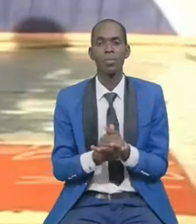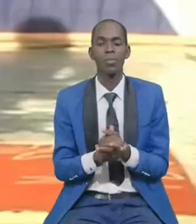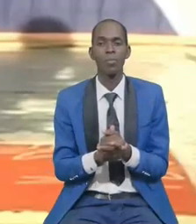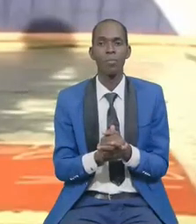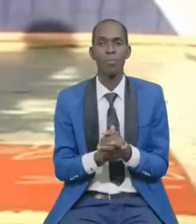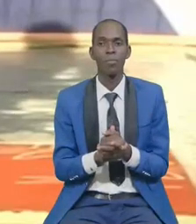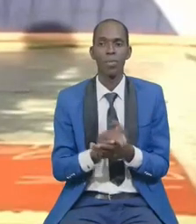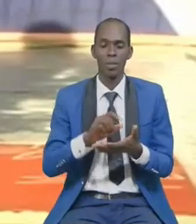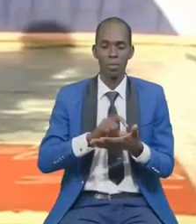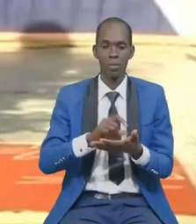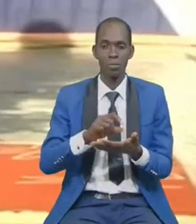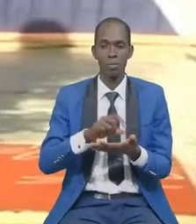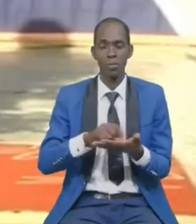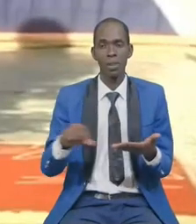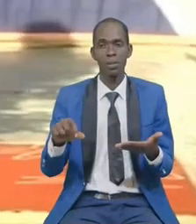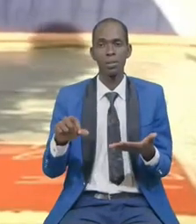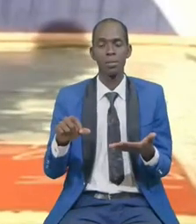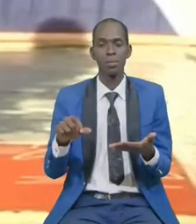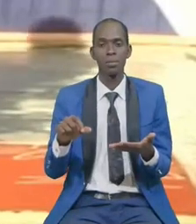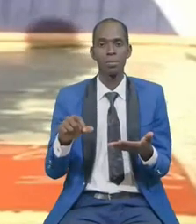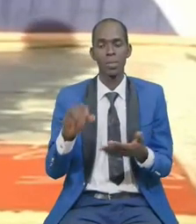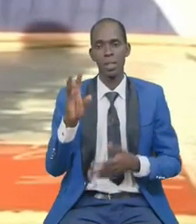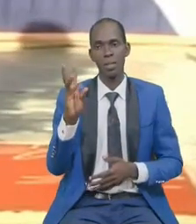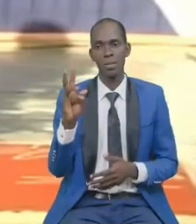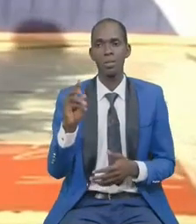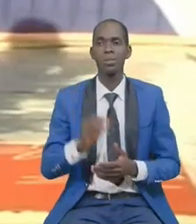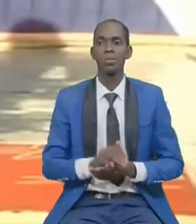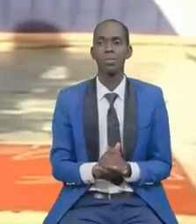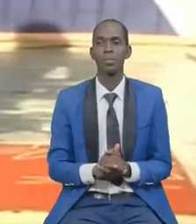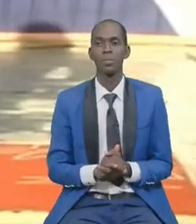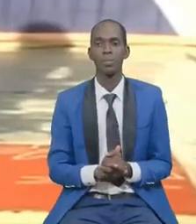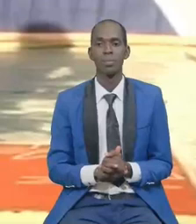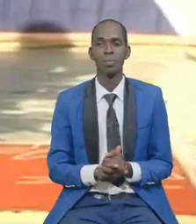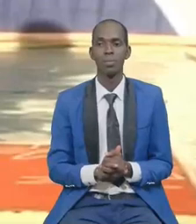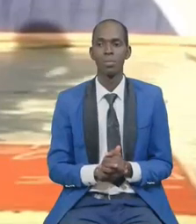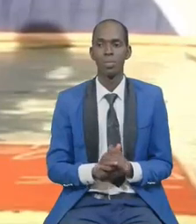partir du verset 16. Jean